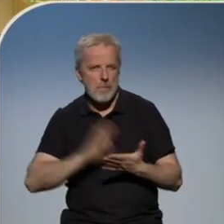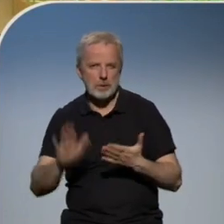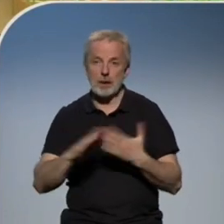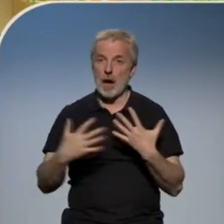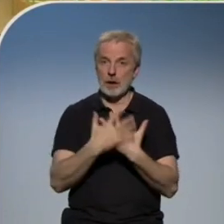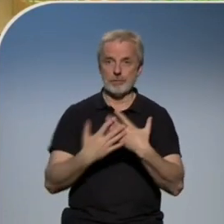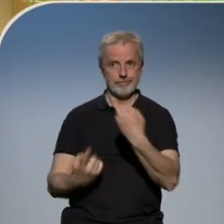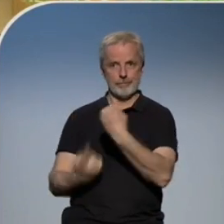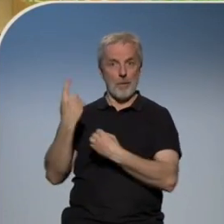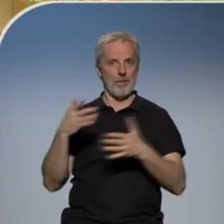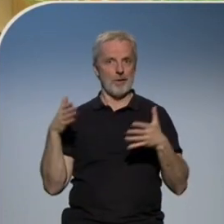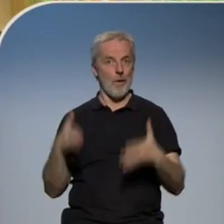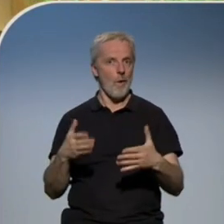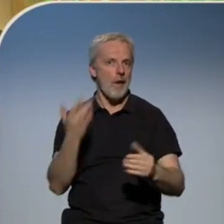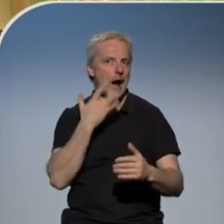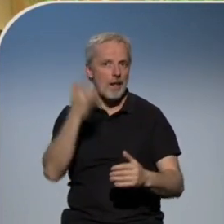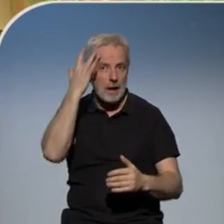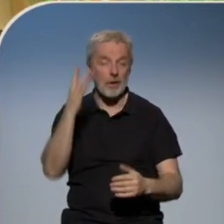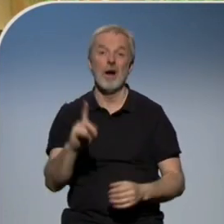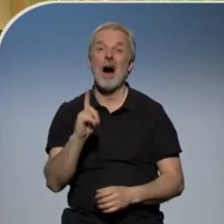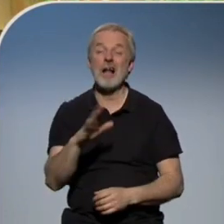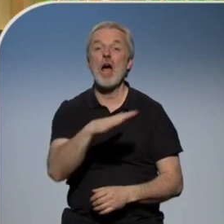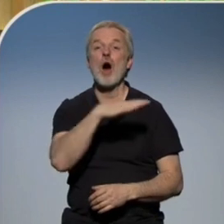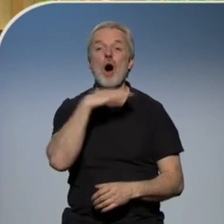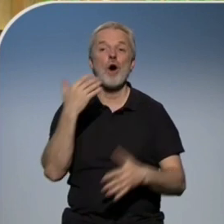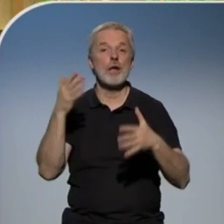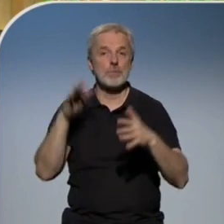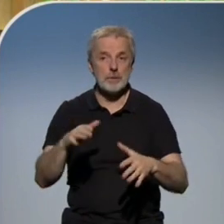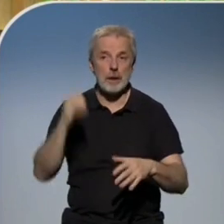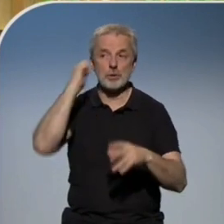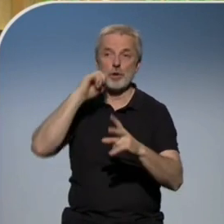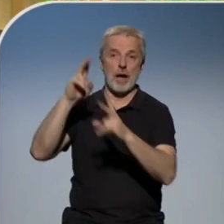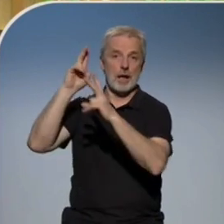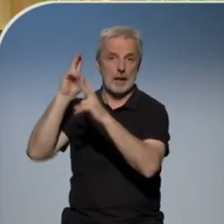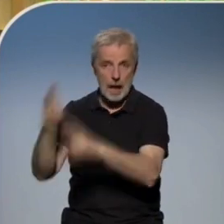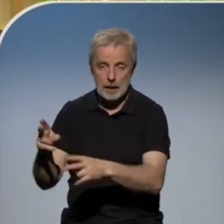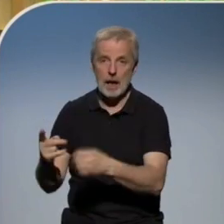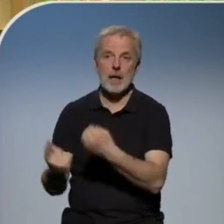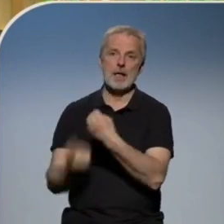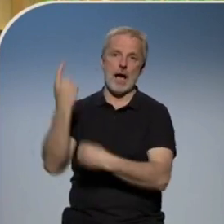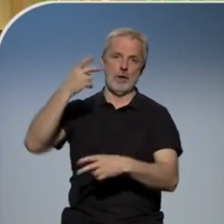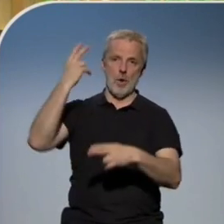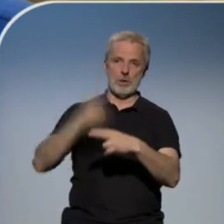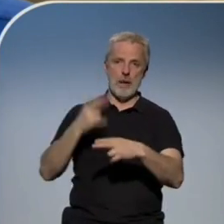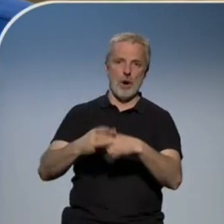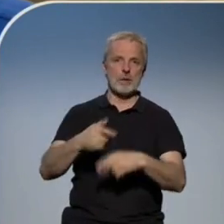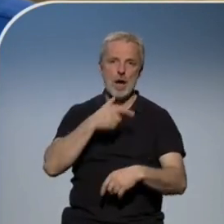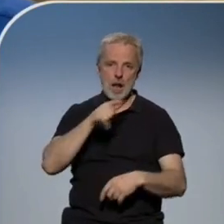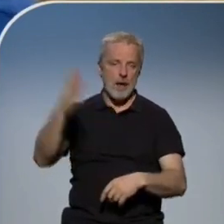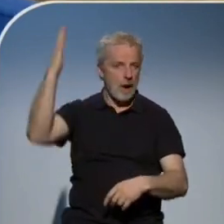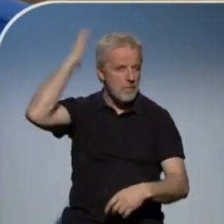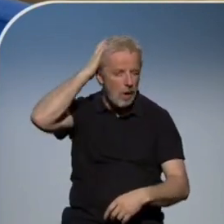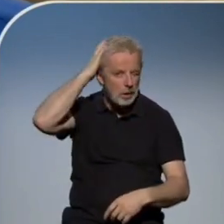volno, blíží se dovolená a v mnoha případech to dopadne tak, že lehneme, něco nás bolí, něco si uděláme. Máme migrénu nebo něco. Je to, o čem